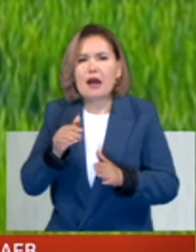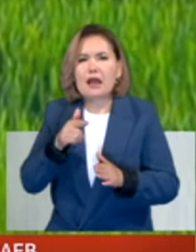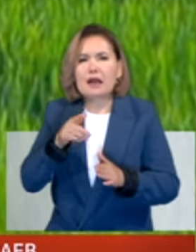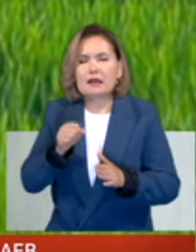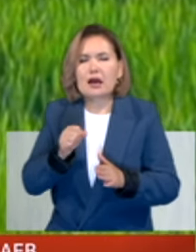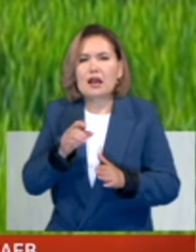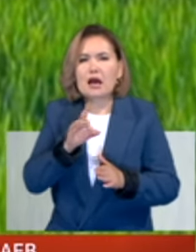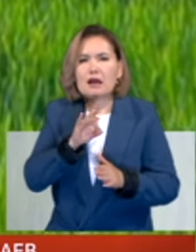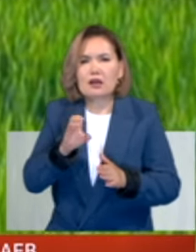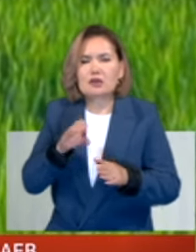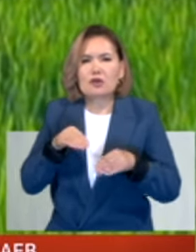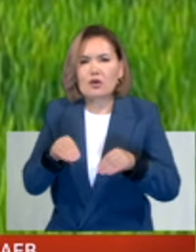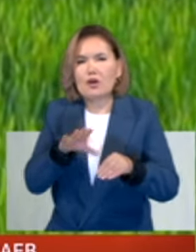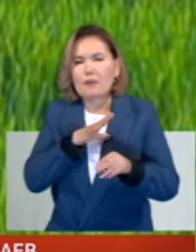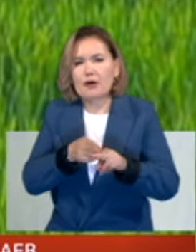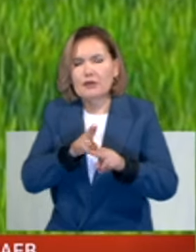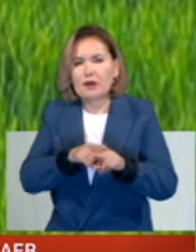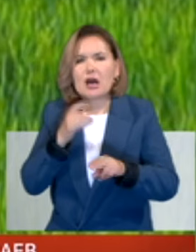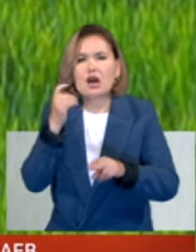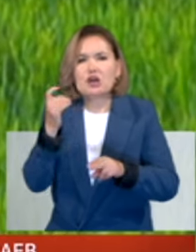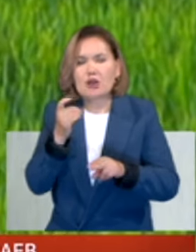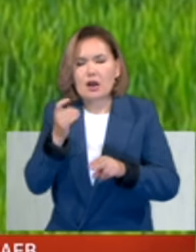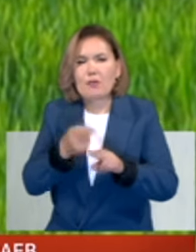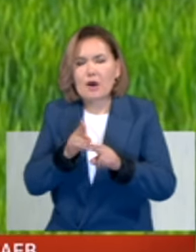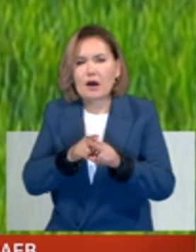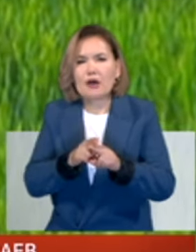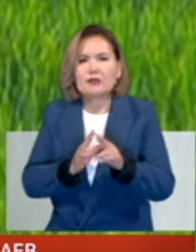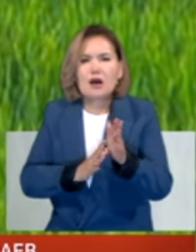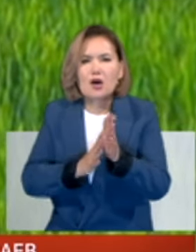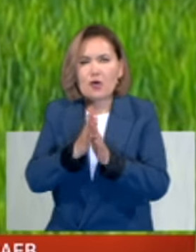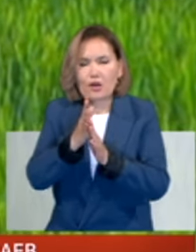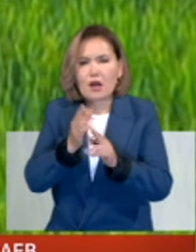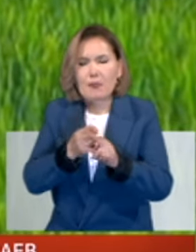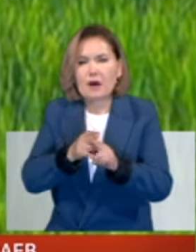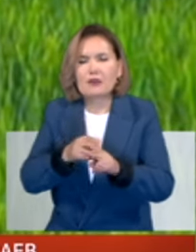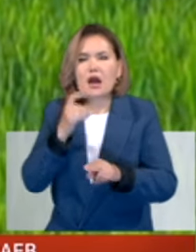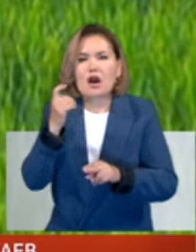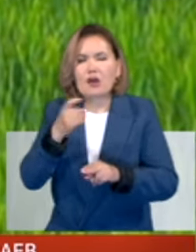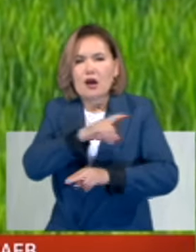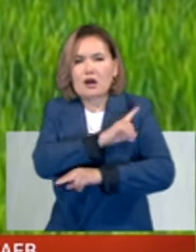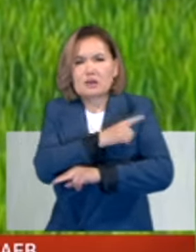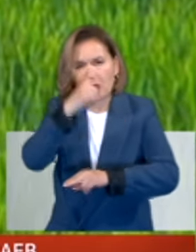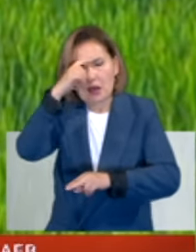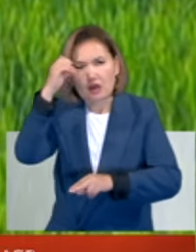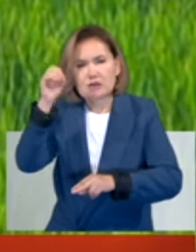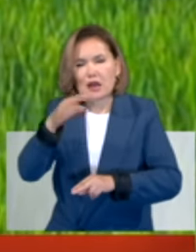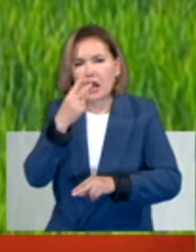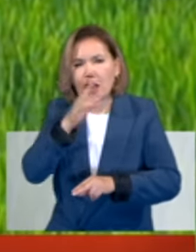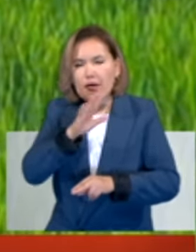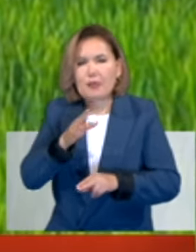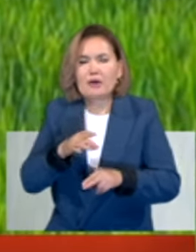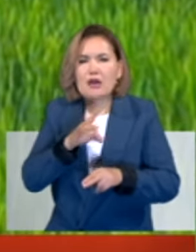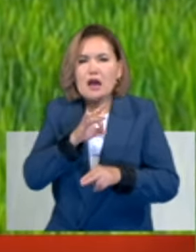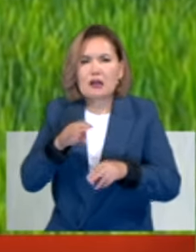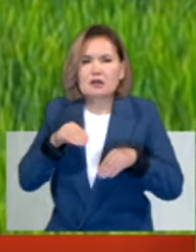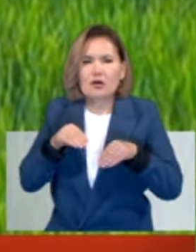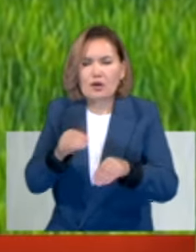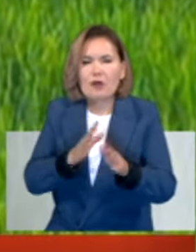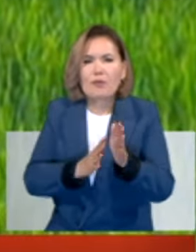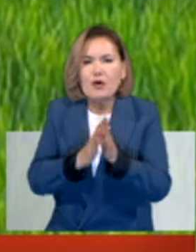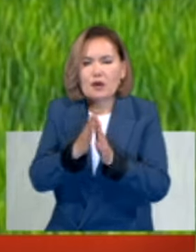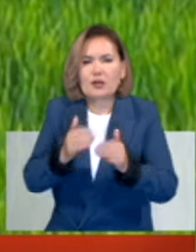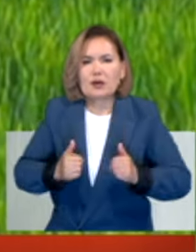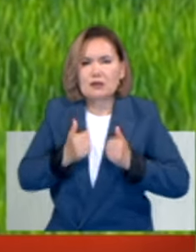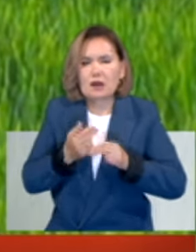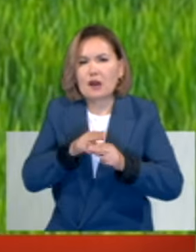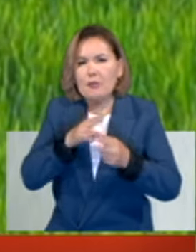алқабы. Егін бітік шығу үшін шаруалар шілденің шіліңгір ыстығына қарамастан атыздың басында жүріп күрішті баптап өсіріп отыр.